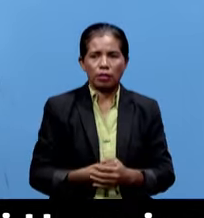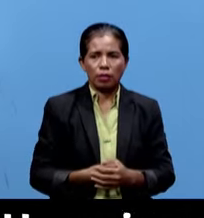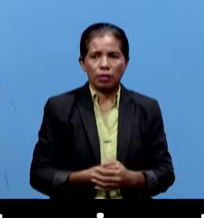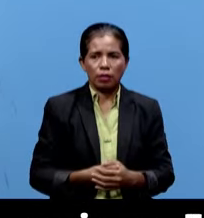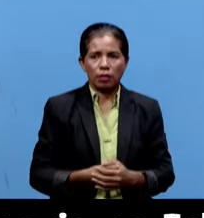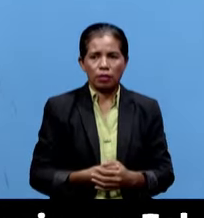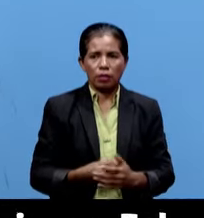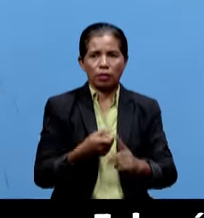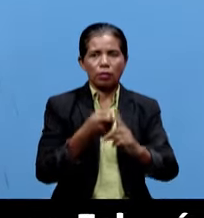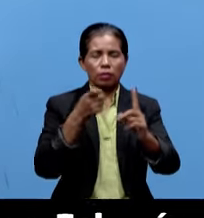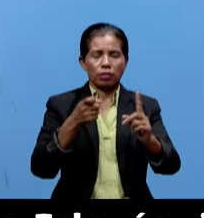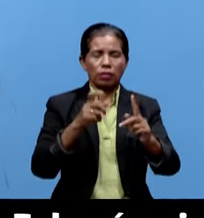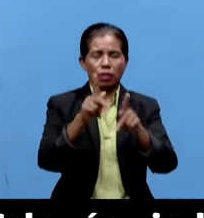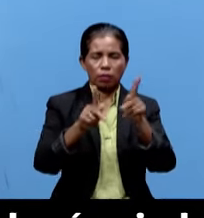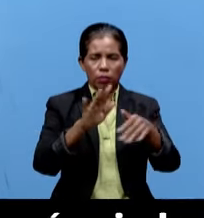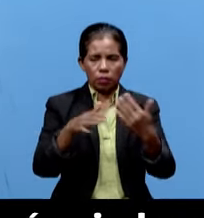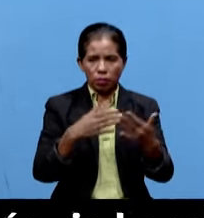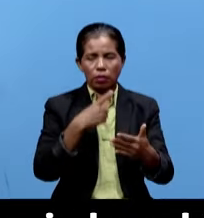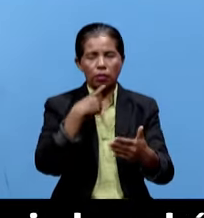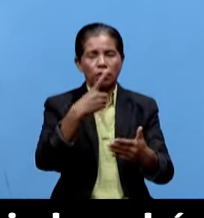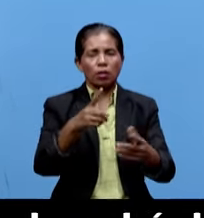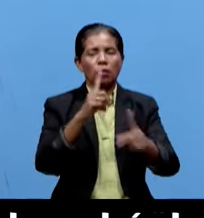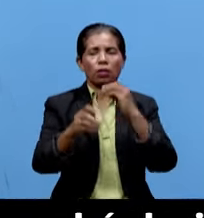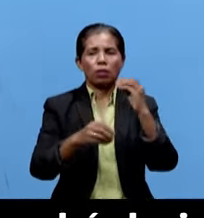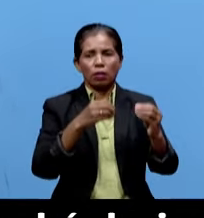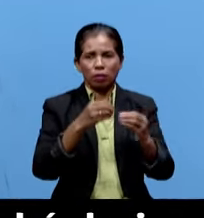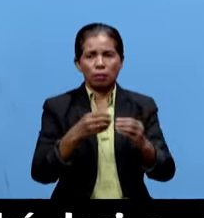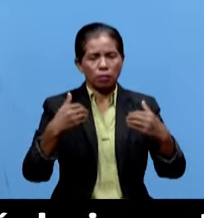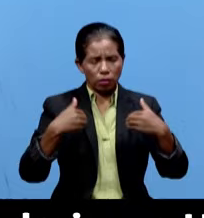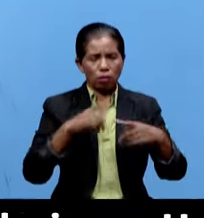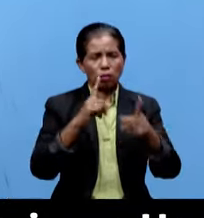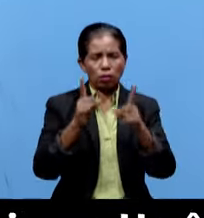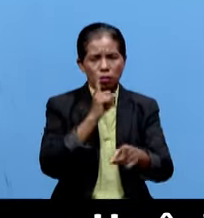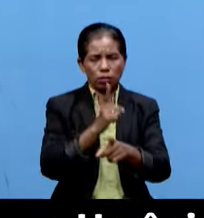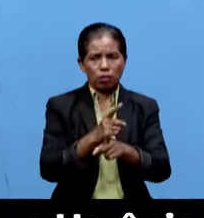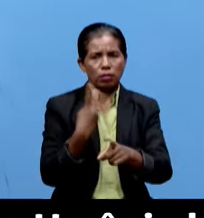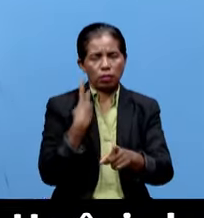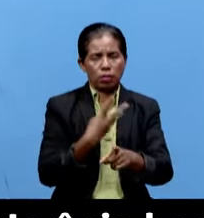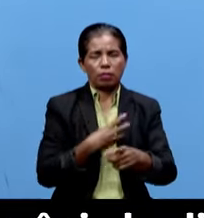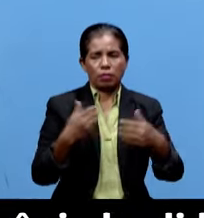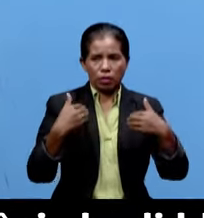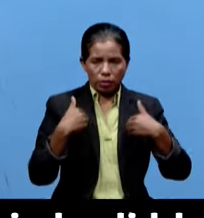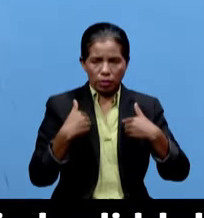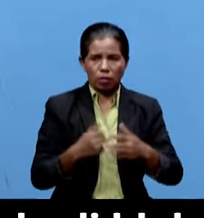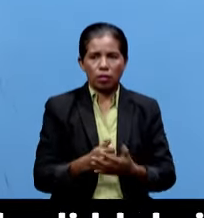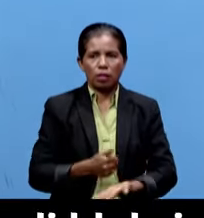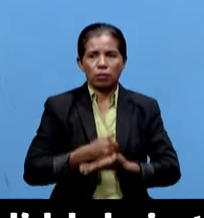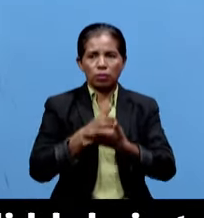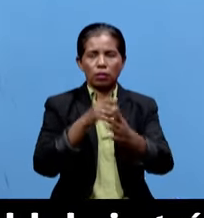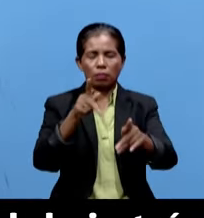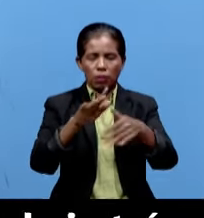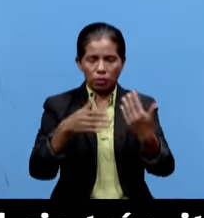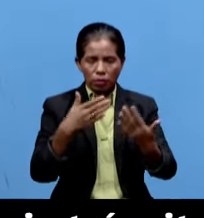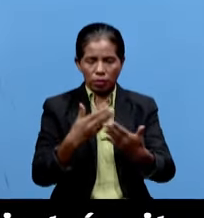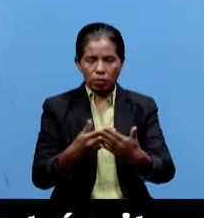agora usi parti ko komitar sira ke ti ono protesta kona bang ini ne raja hong ami mos ia ami mos apoi toma komitar sira be